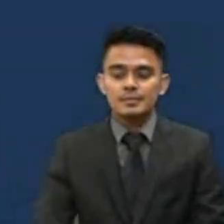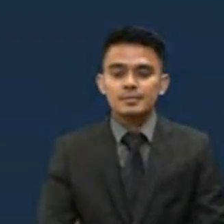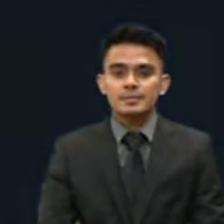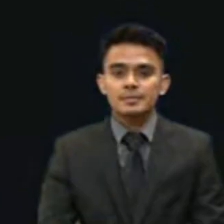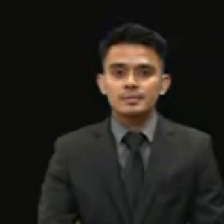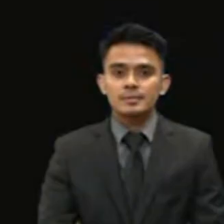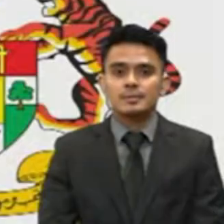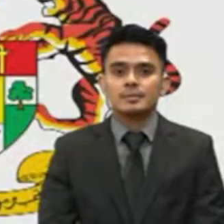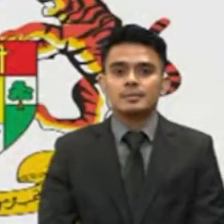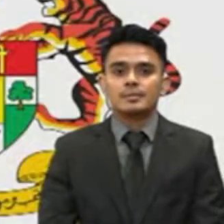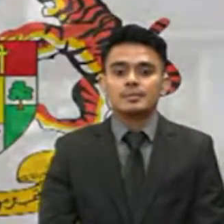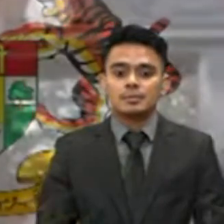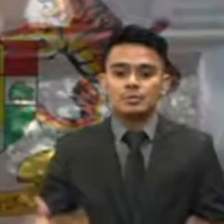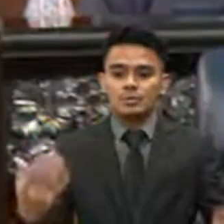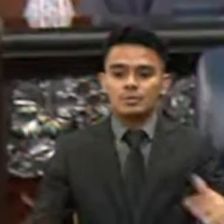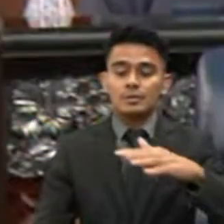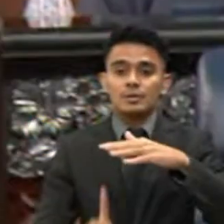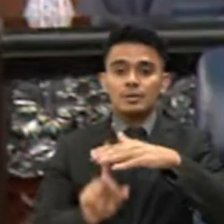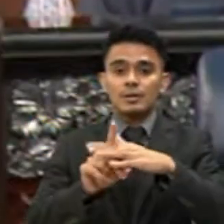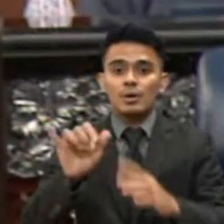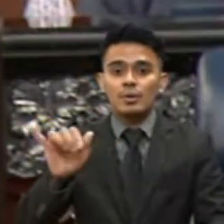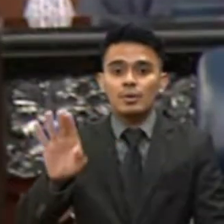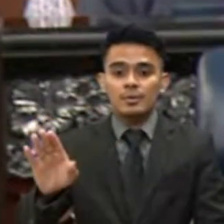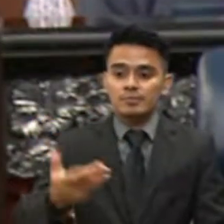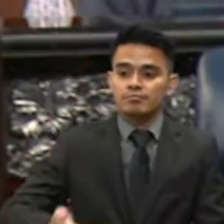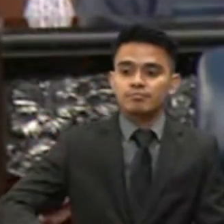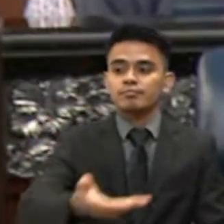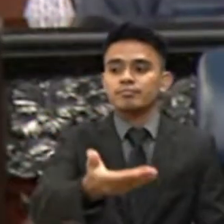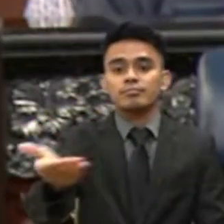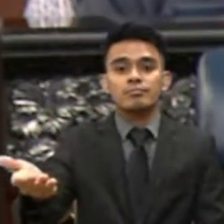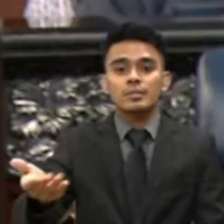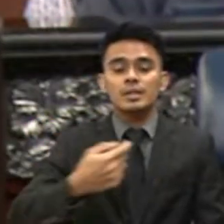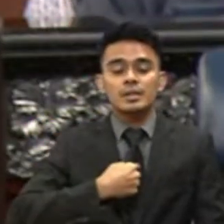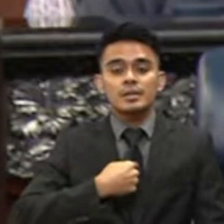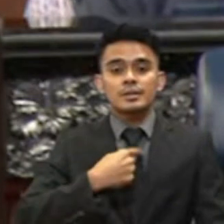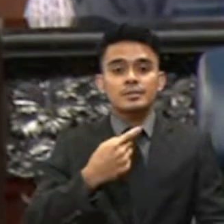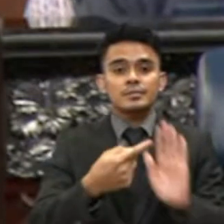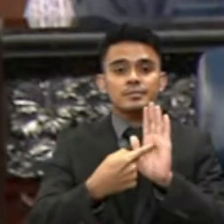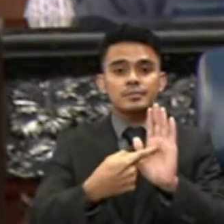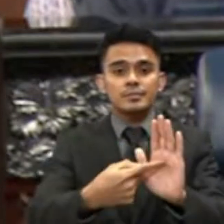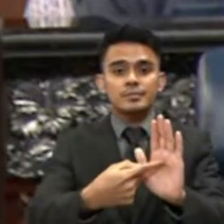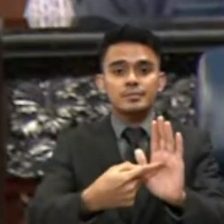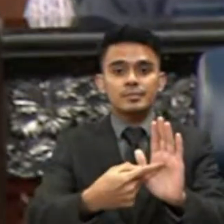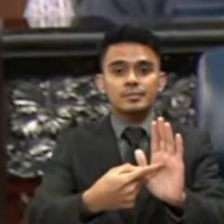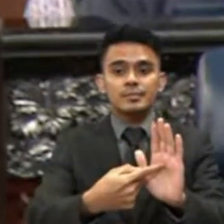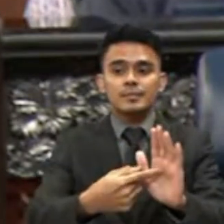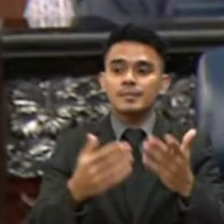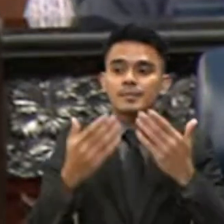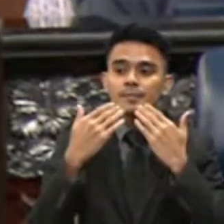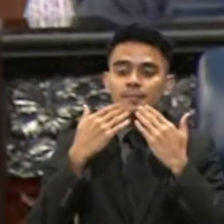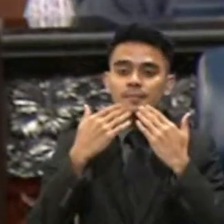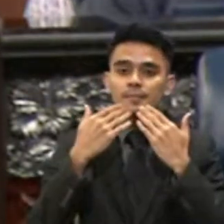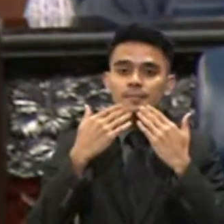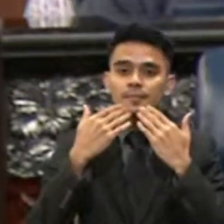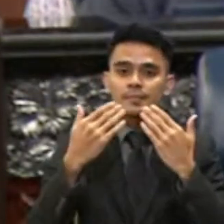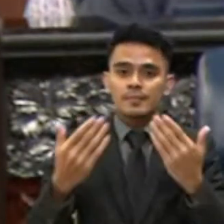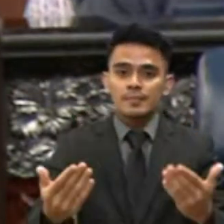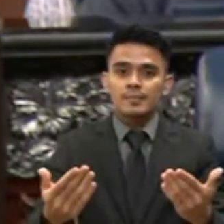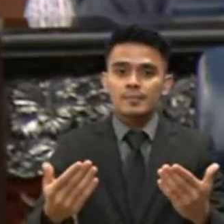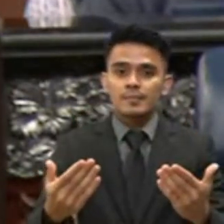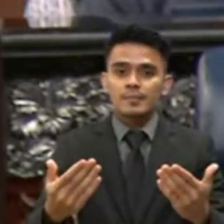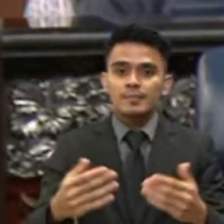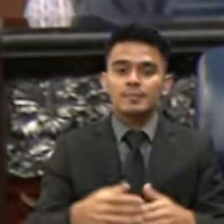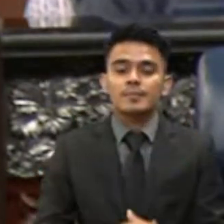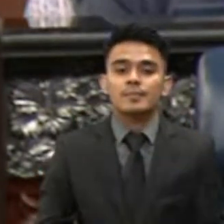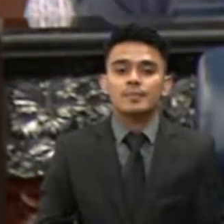menjawabkan oleh saya mencairkan setinggi-tinggi penghargaan menjunjung kasih